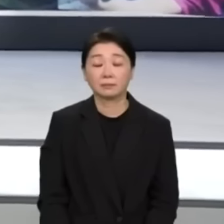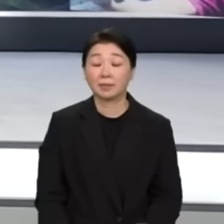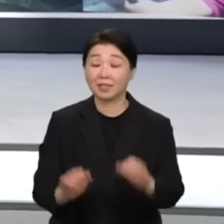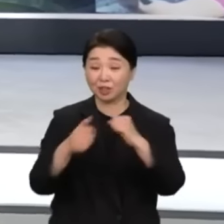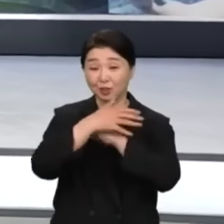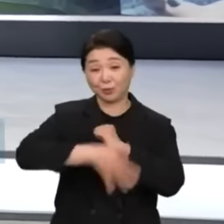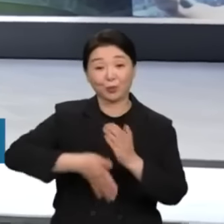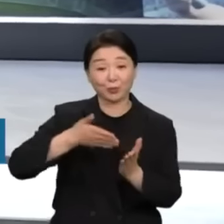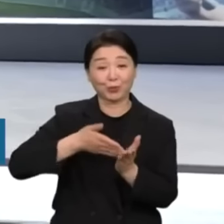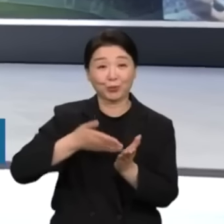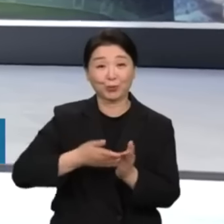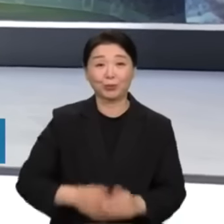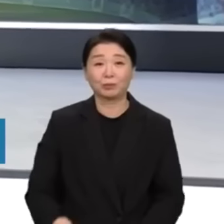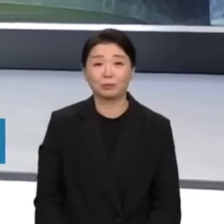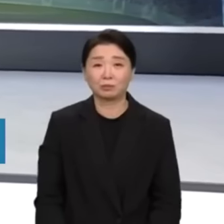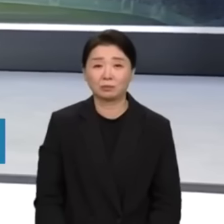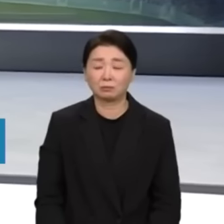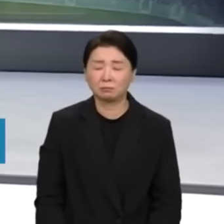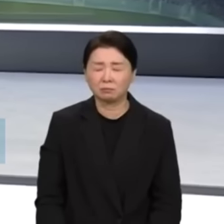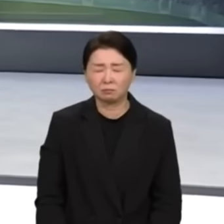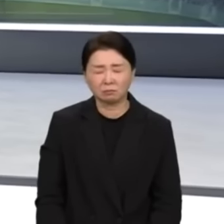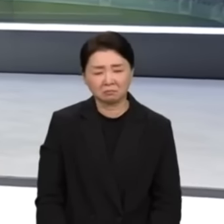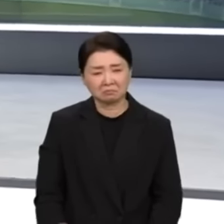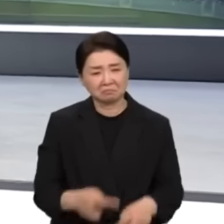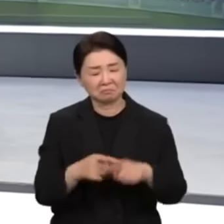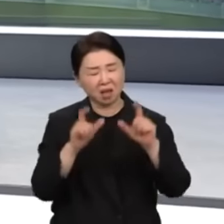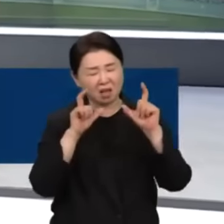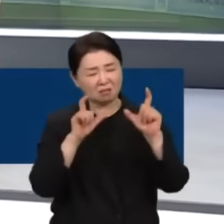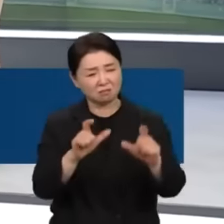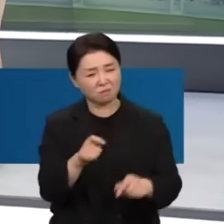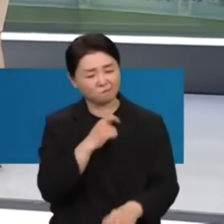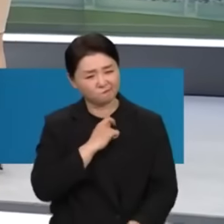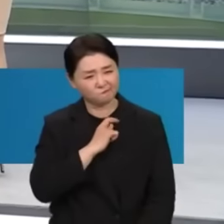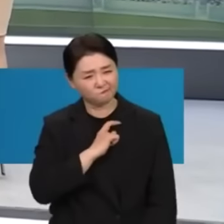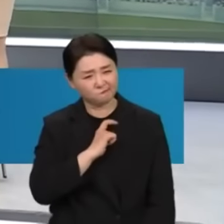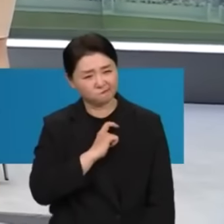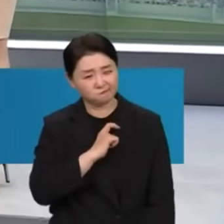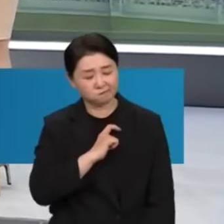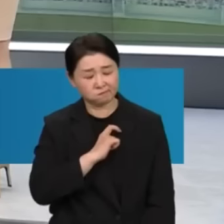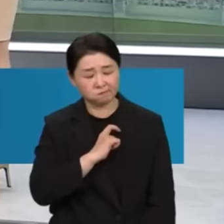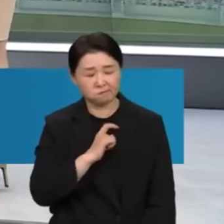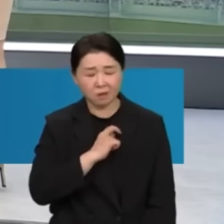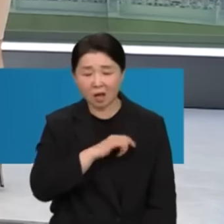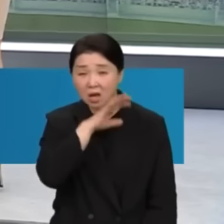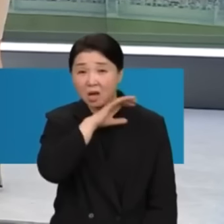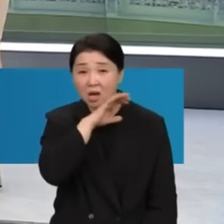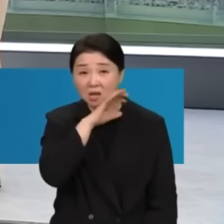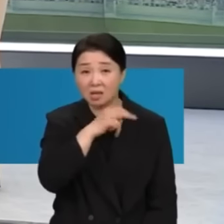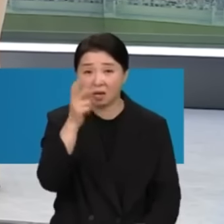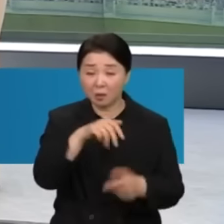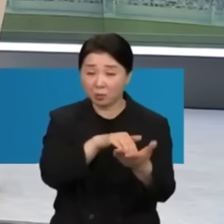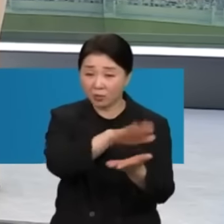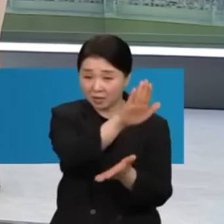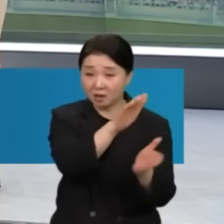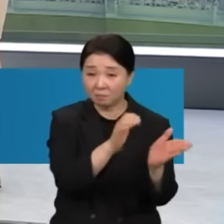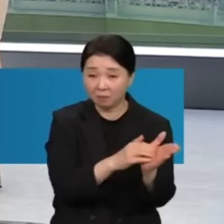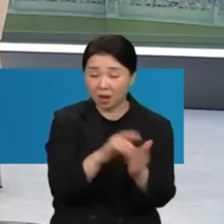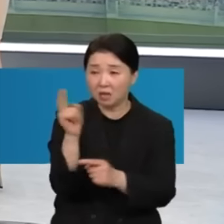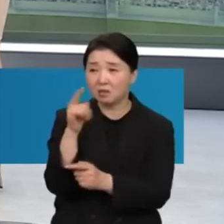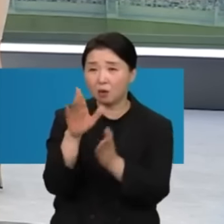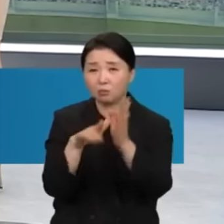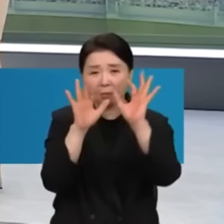스포츠 뉴스입니다. 석연차는 판정에 대한 항의, 그리고 감독의 퇴장. 요즘 프로야구에서 많이 보이는